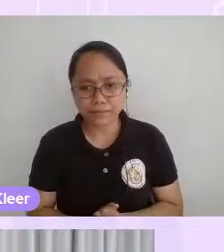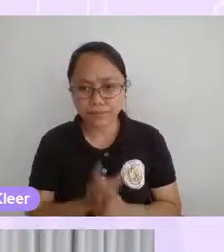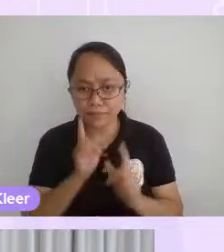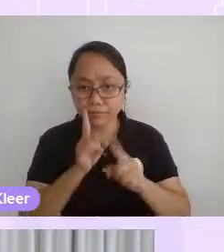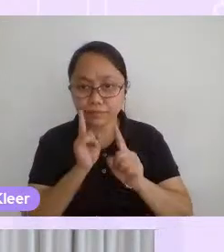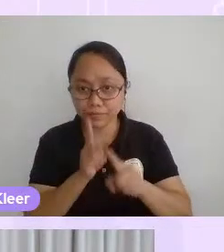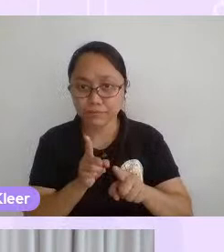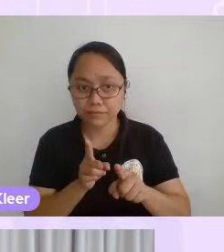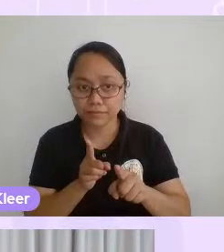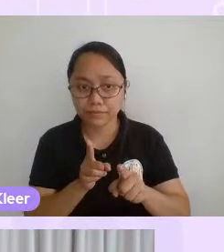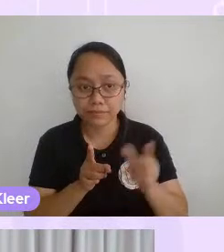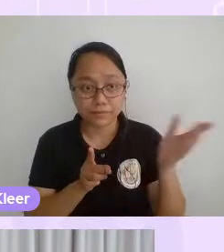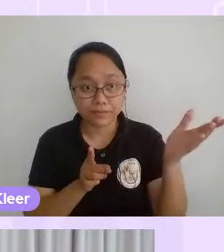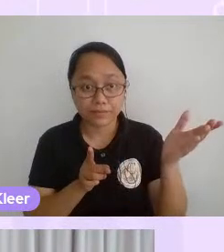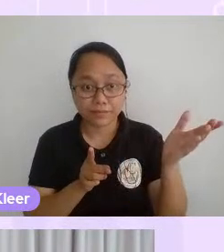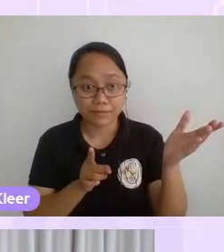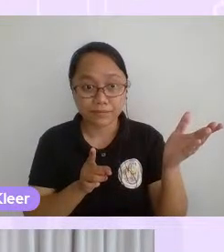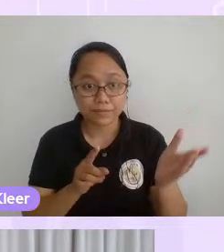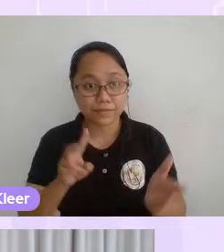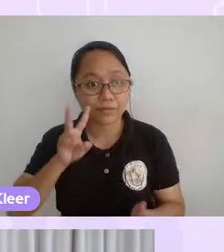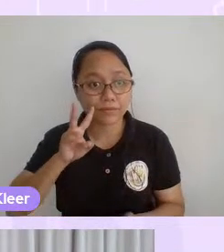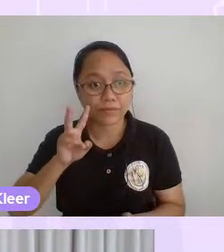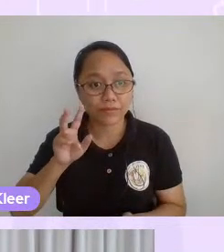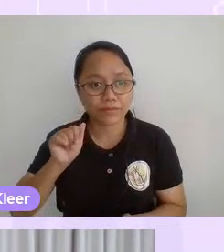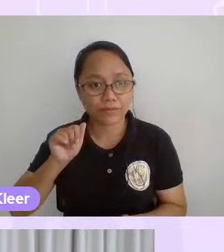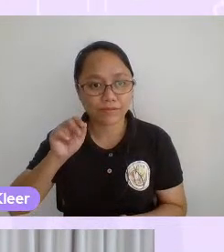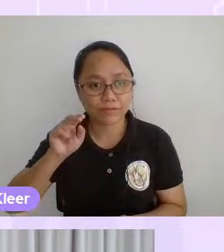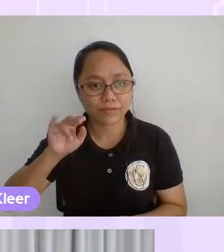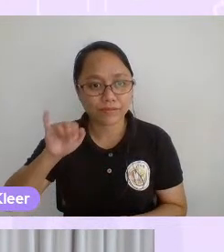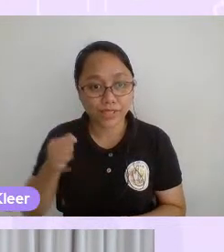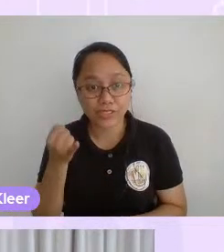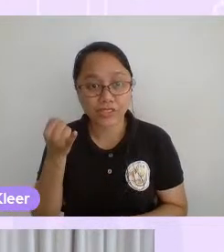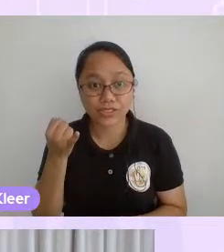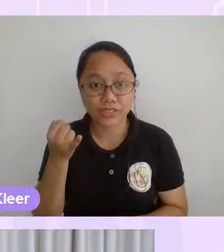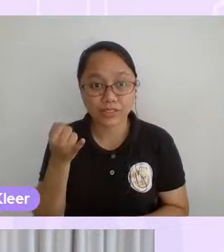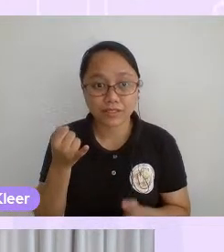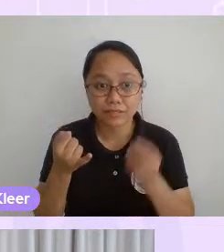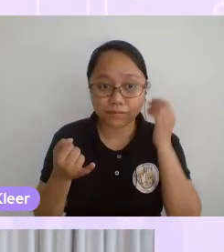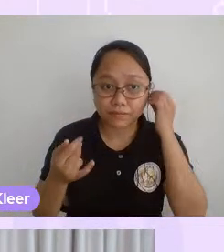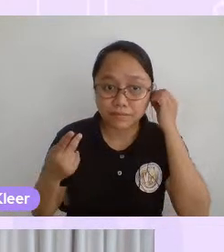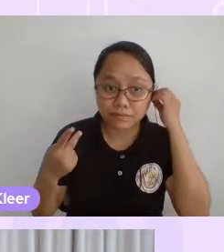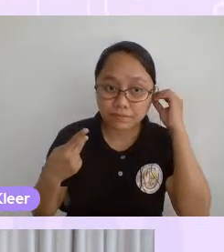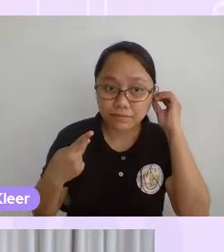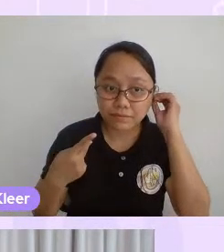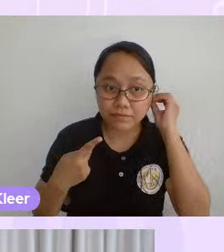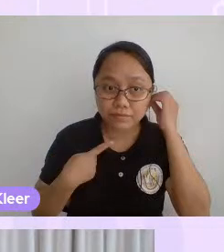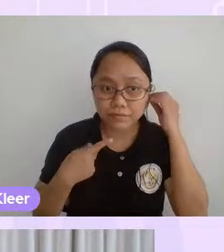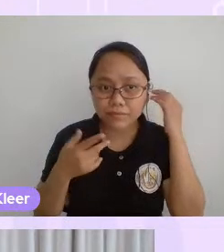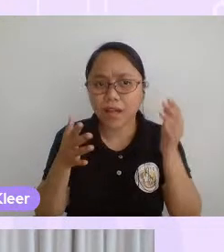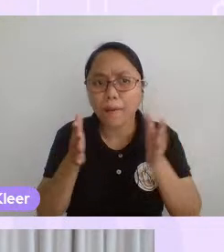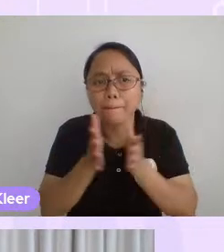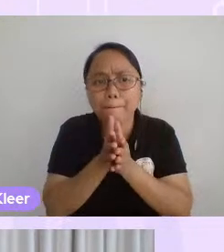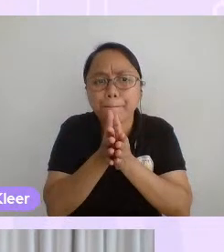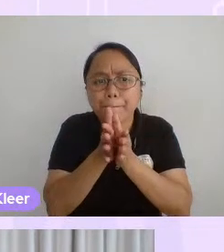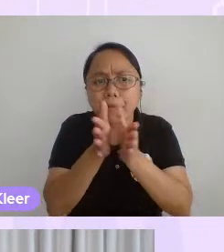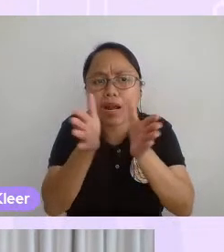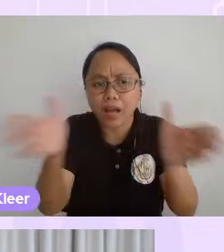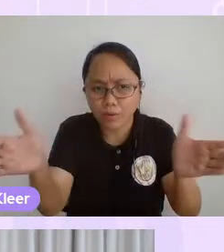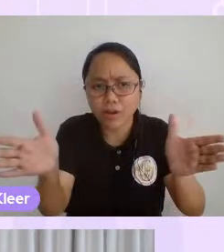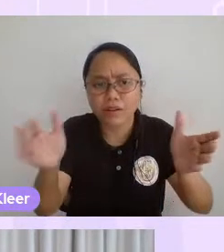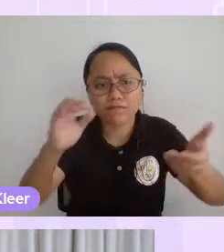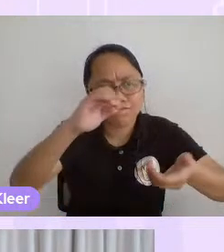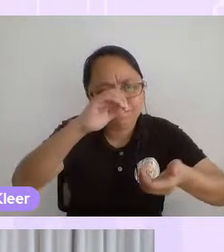Thank you sa question, Alvin. So, yung mga GIP natin, malawak ang ating partnership sa ating